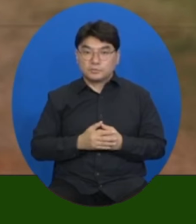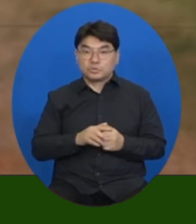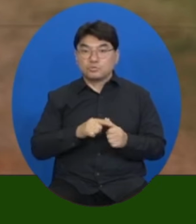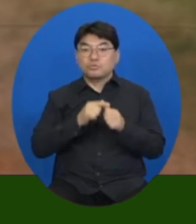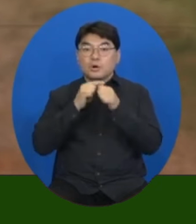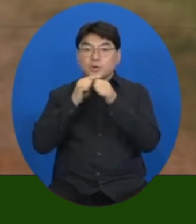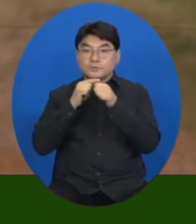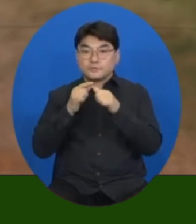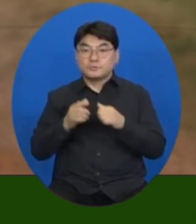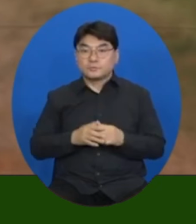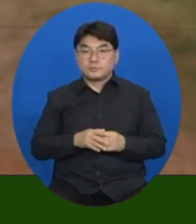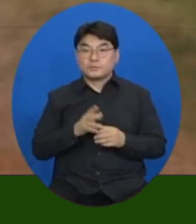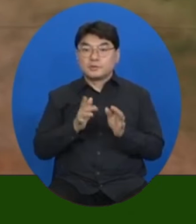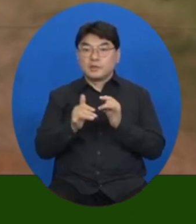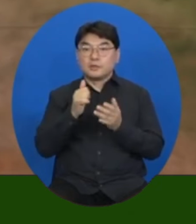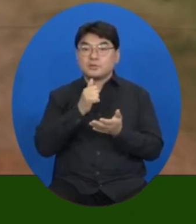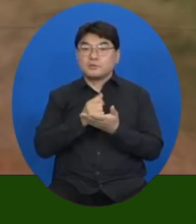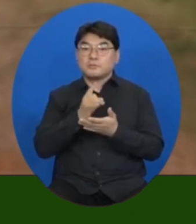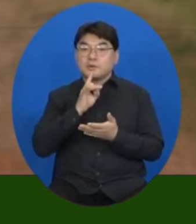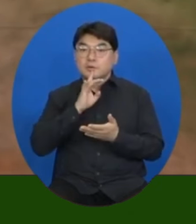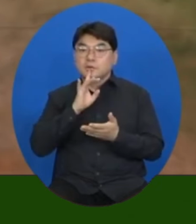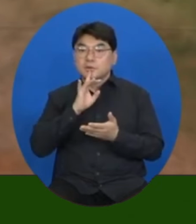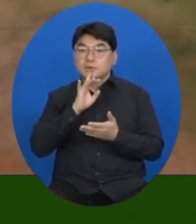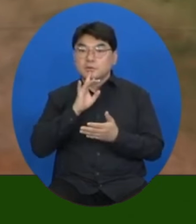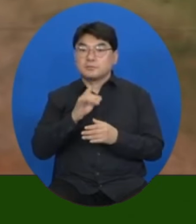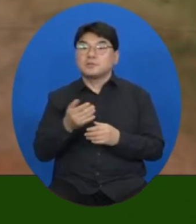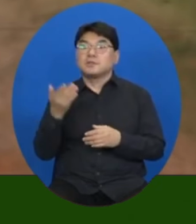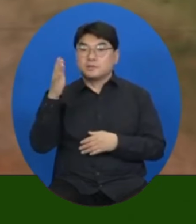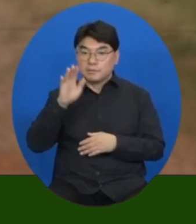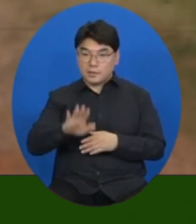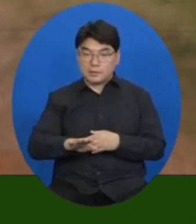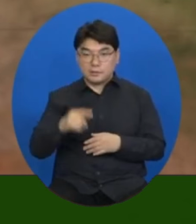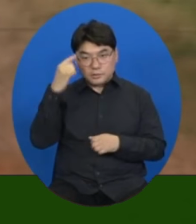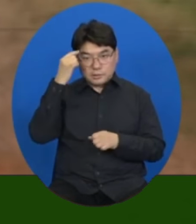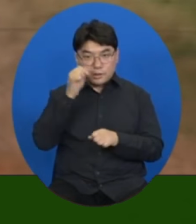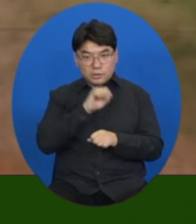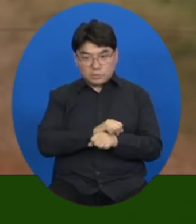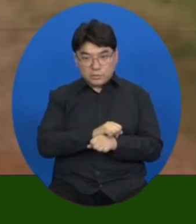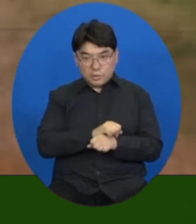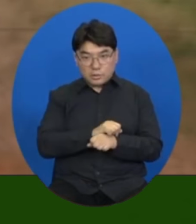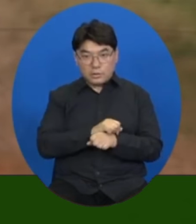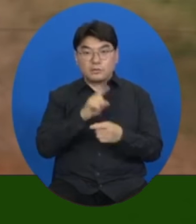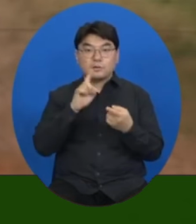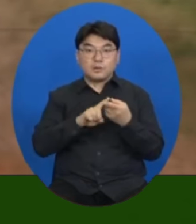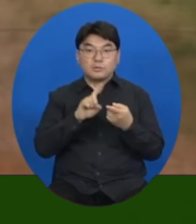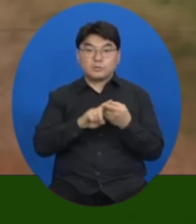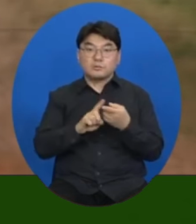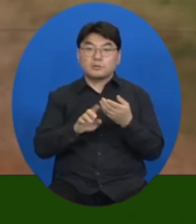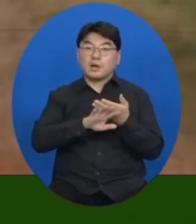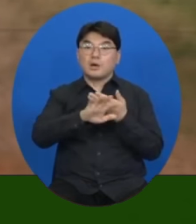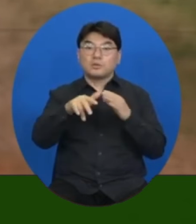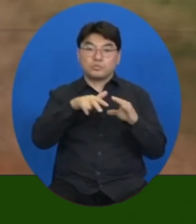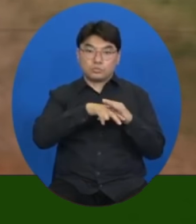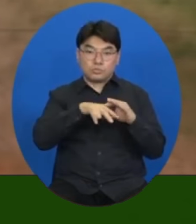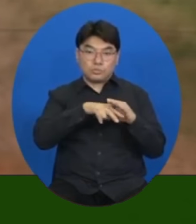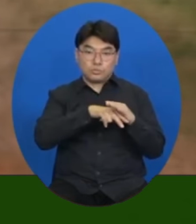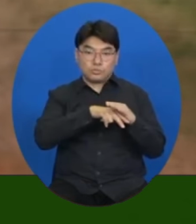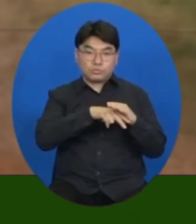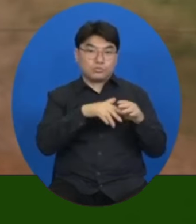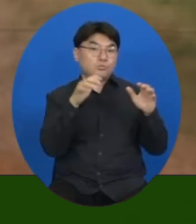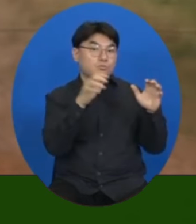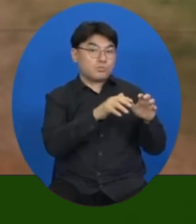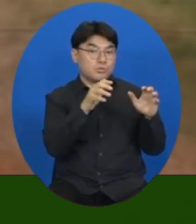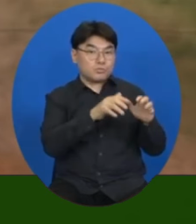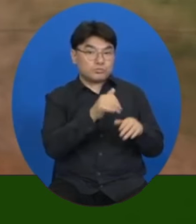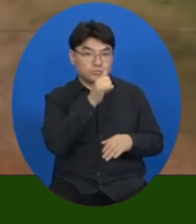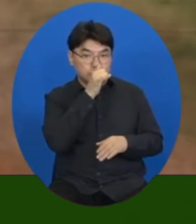선함이 무엇이냐 지혜가 무엇이냐에 관련해서는 타종교에도 어느 정도 그것을 담고 있기 때문에 그래요